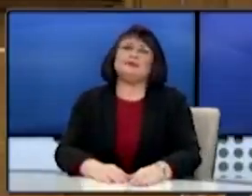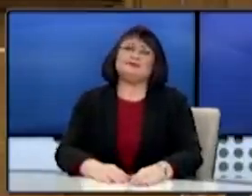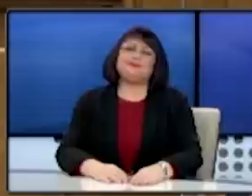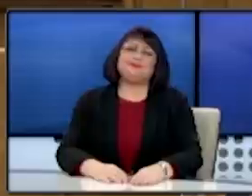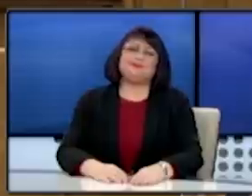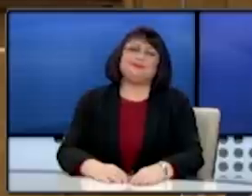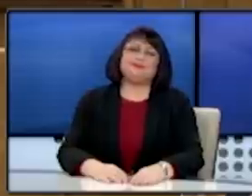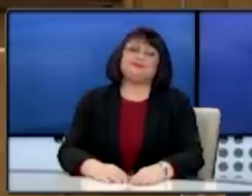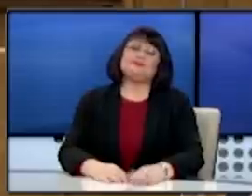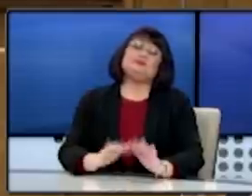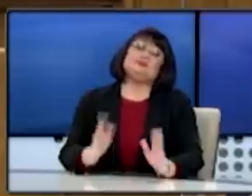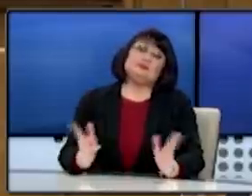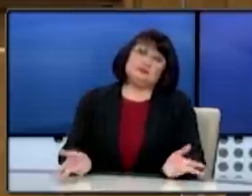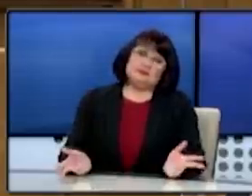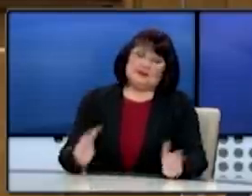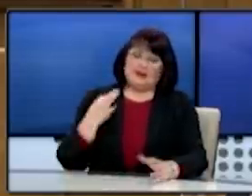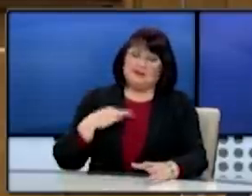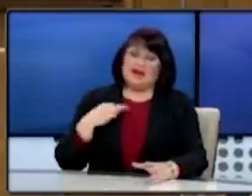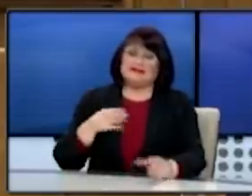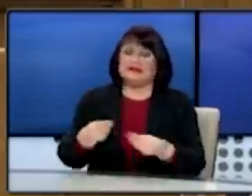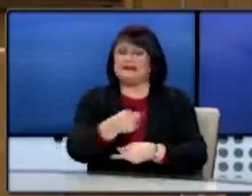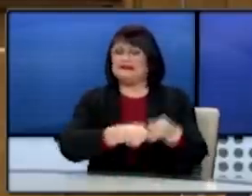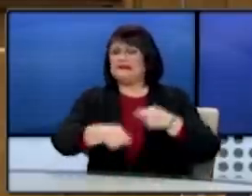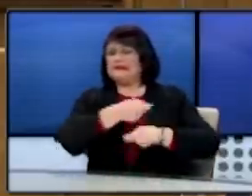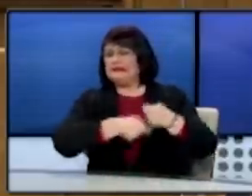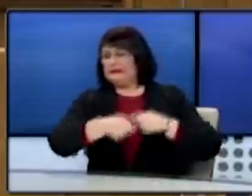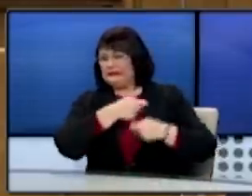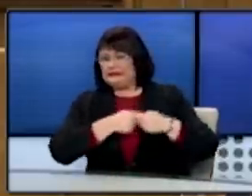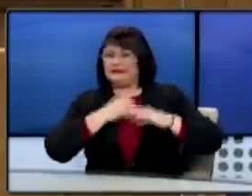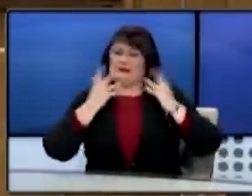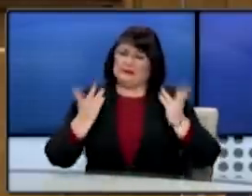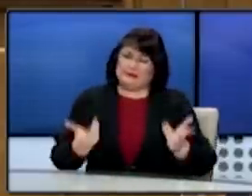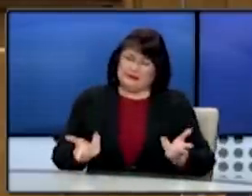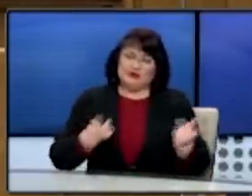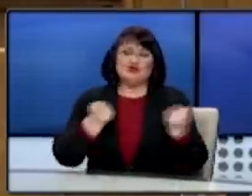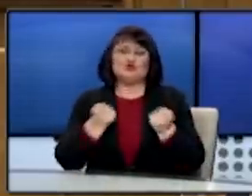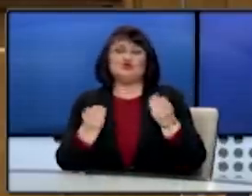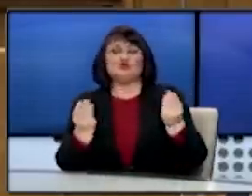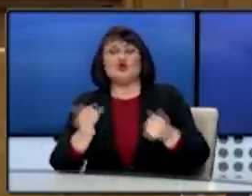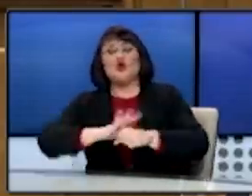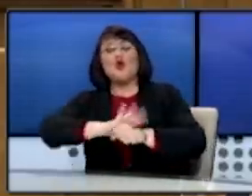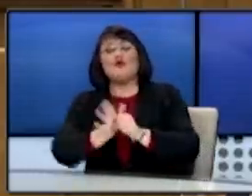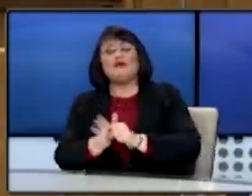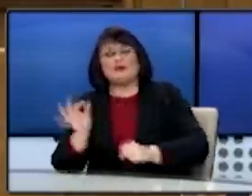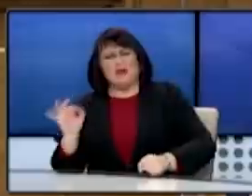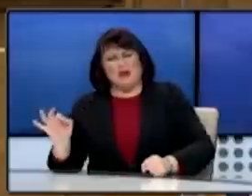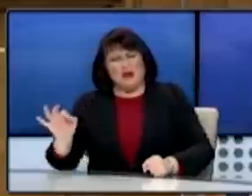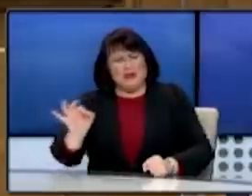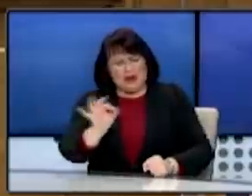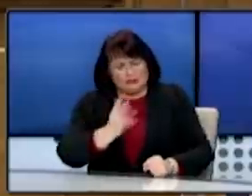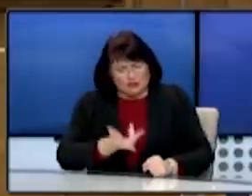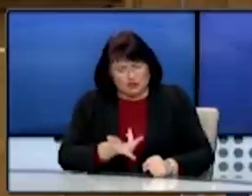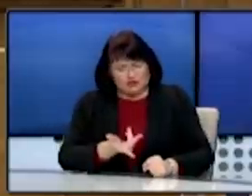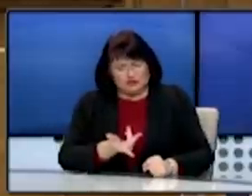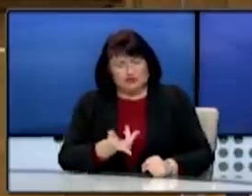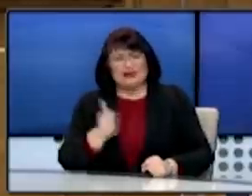Είτε λοιπόν μιλάμε για τις πράσινες business, είτε για τη διαχείριση της πανδημίας και τις χρυσές δουλειές